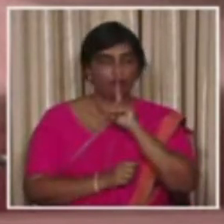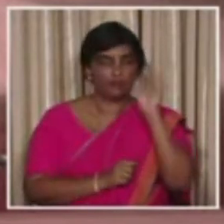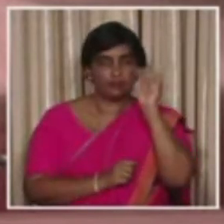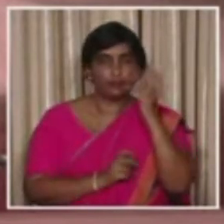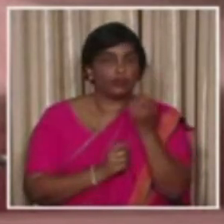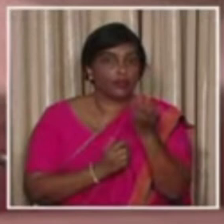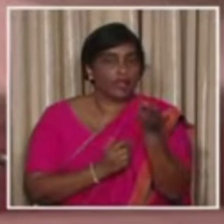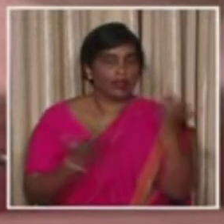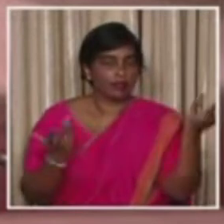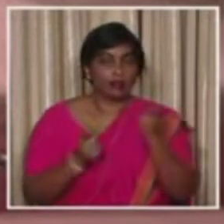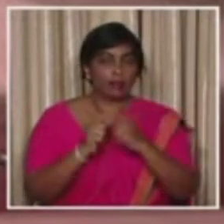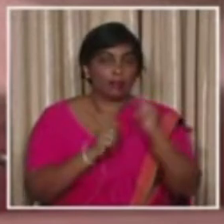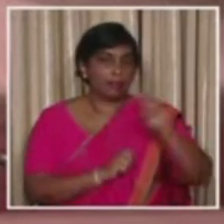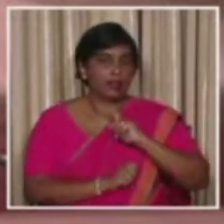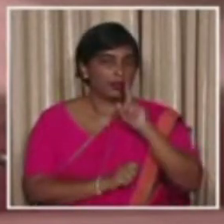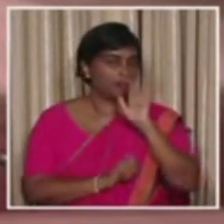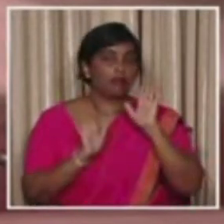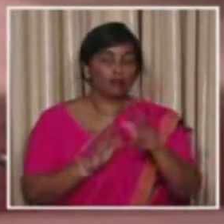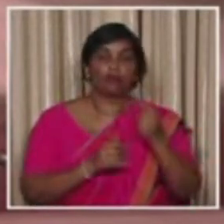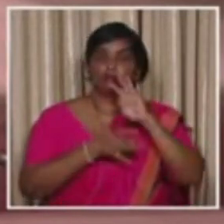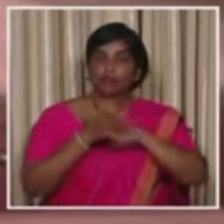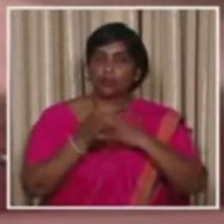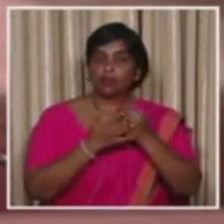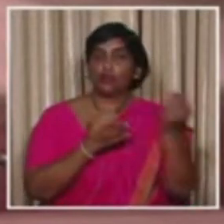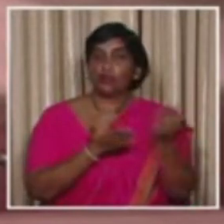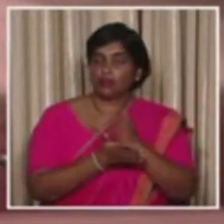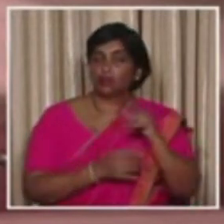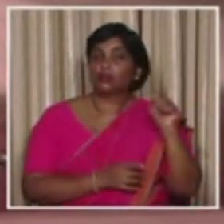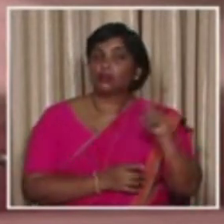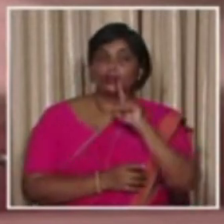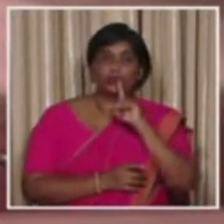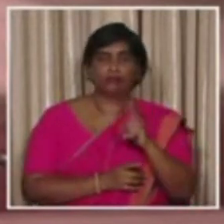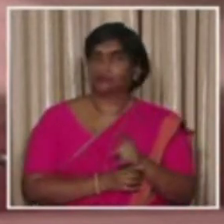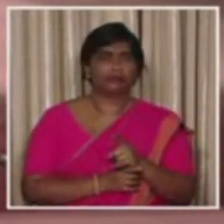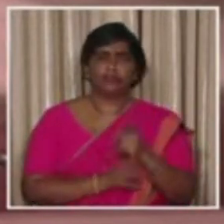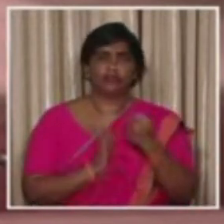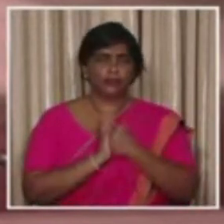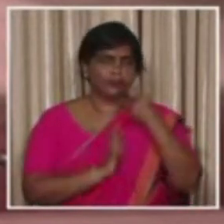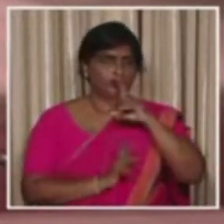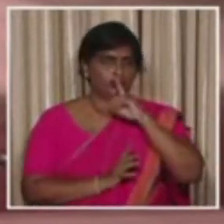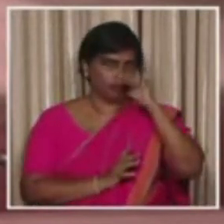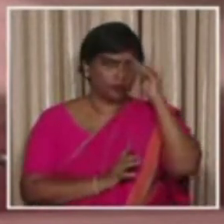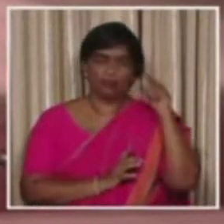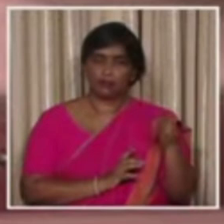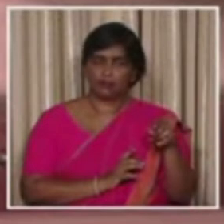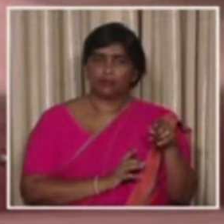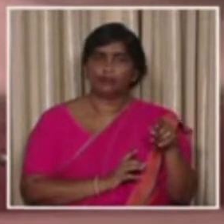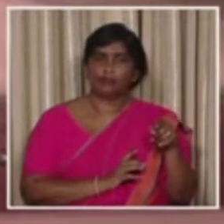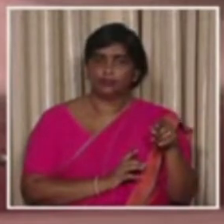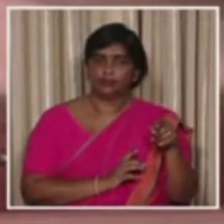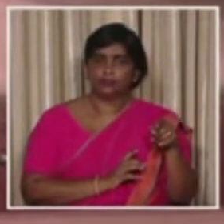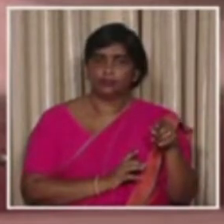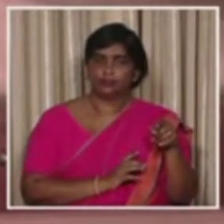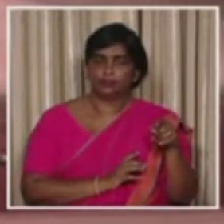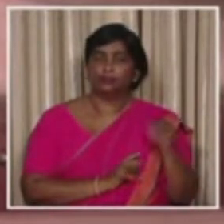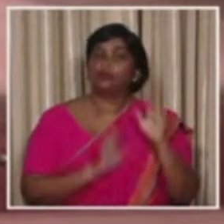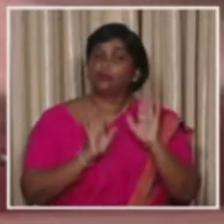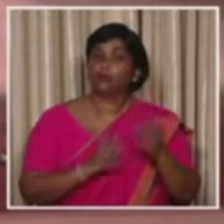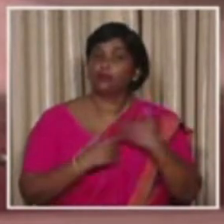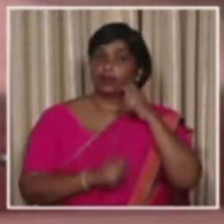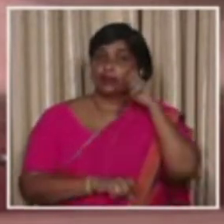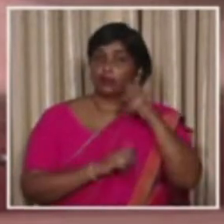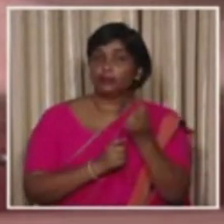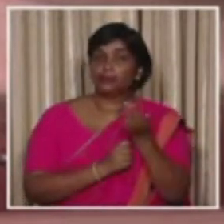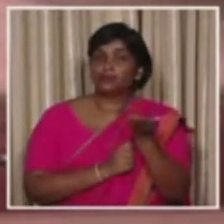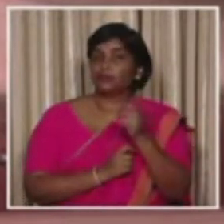ஆனால் அங்கே நிதி ஒதுக்கீடு செய்யப்பட்டிருக்கின்றது, அவர்கள் கேட்கவில்லை. ஆனால் அங்கே நிதி கேட்கின்றார்கள் எங்களுடைய மக்கள். பாடசாலைகளிலே பௌதிக